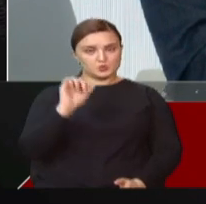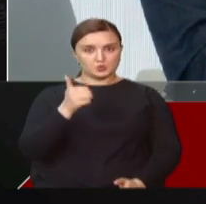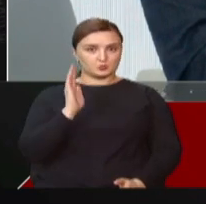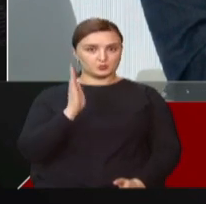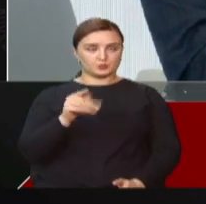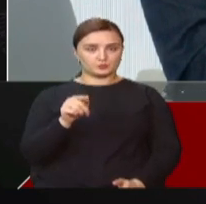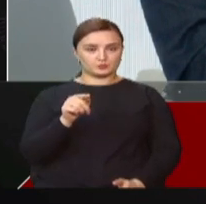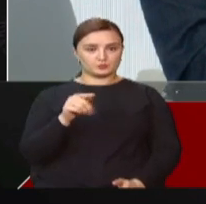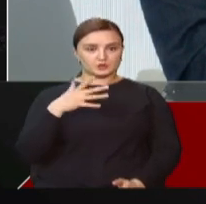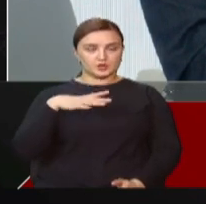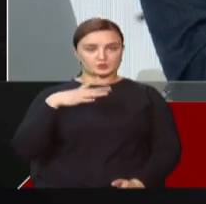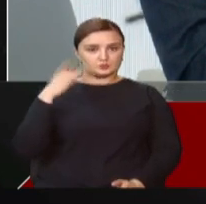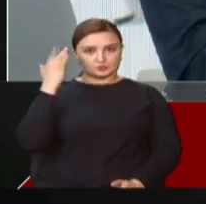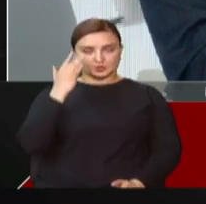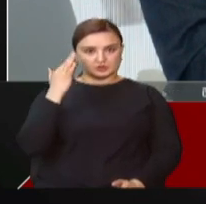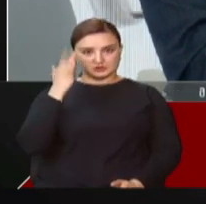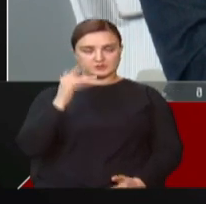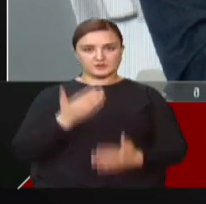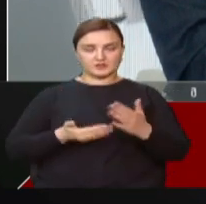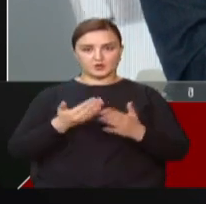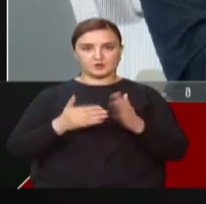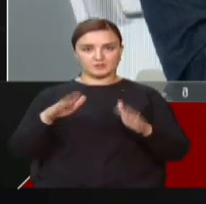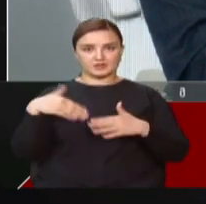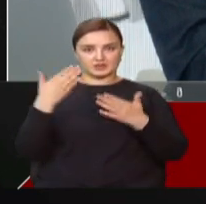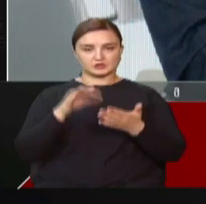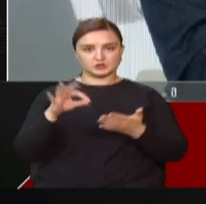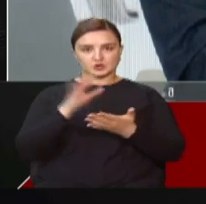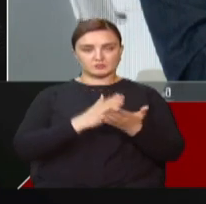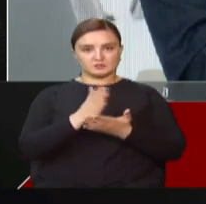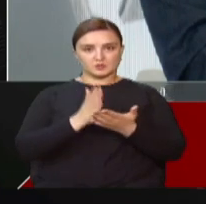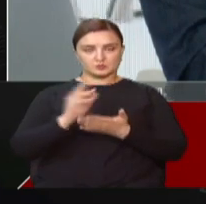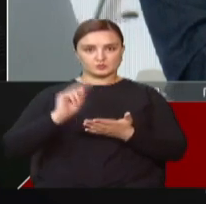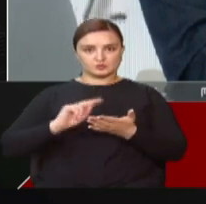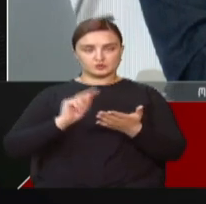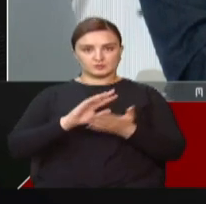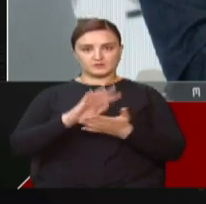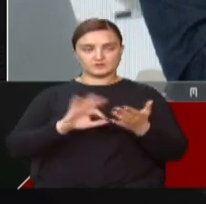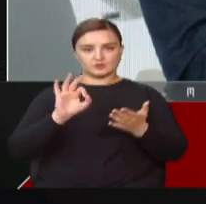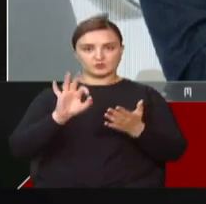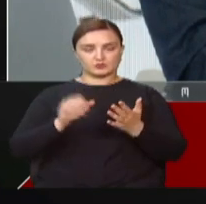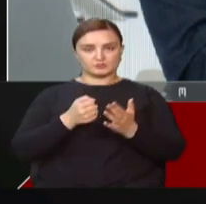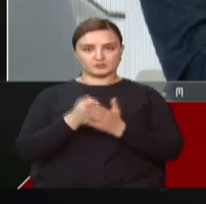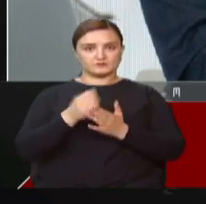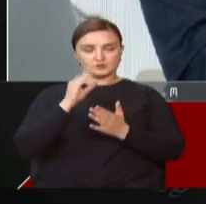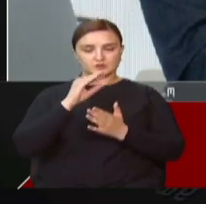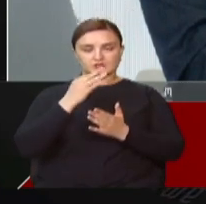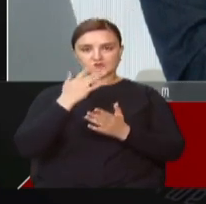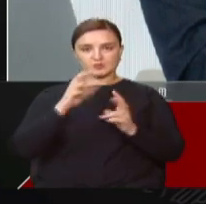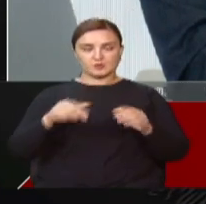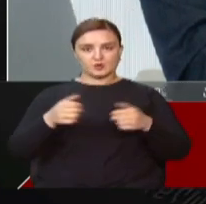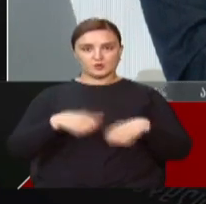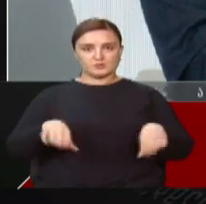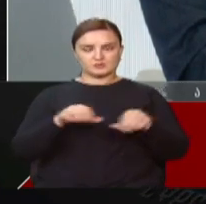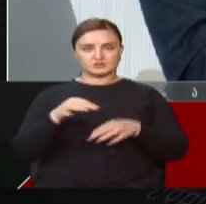აპირებს ქართული ოცნება რეკომენდაციების მიმართულებით მუშაობის გაგრძელებას ოქტომბრამდე, მაშინ როდესაც ევროკომისიის განველოდებით